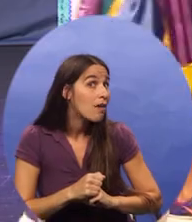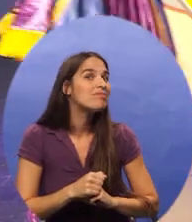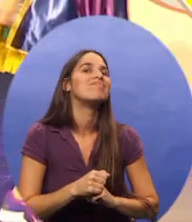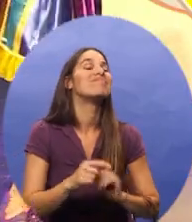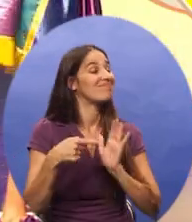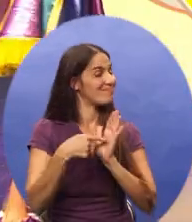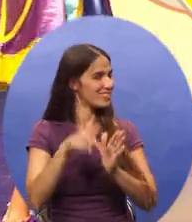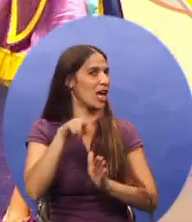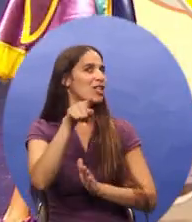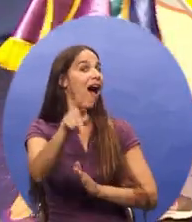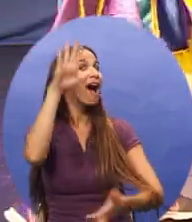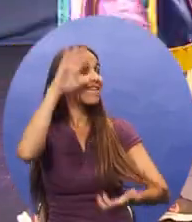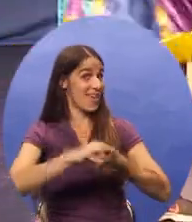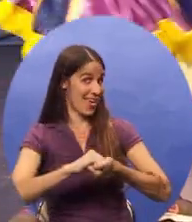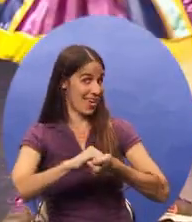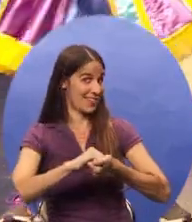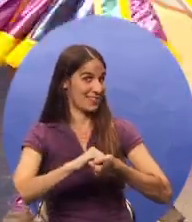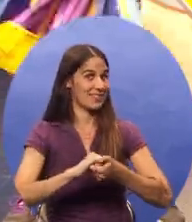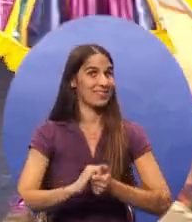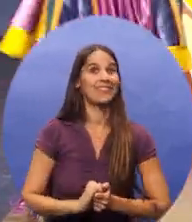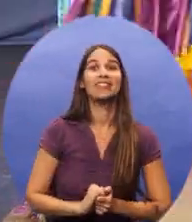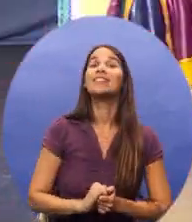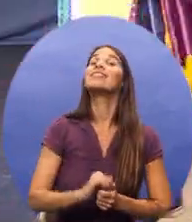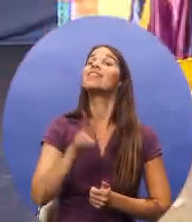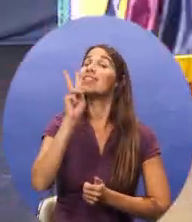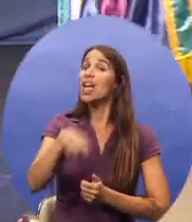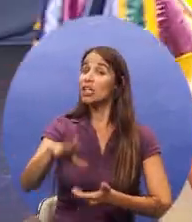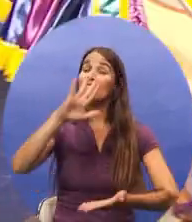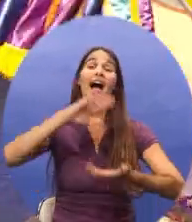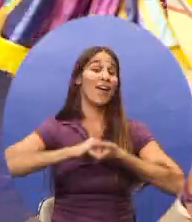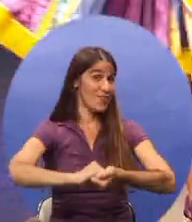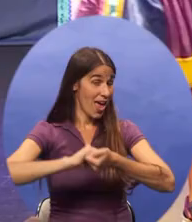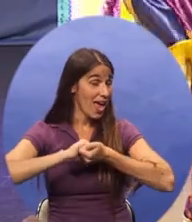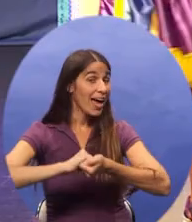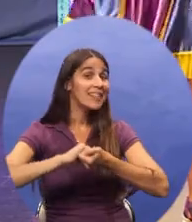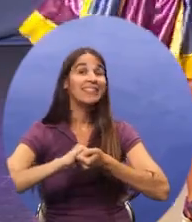עוזר סימן שיש לך חבר יש חבר